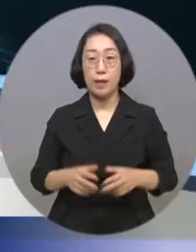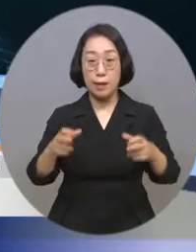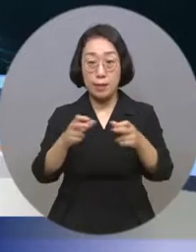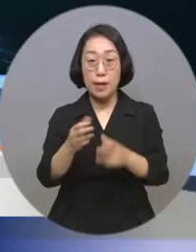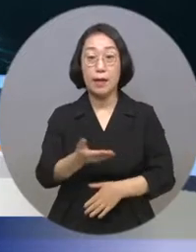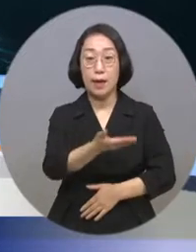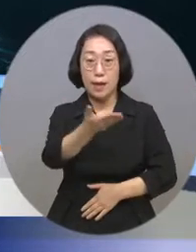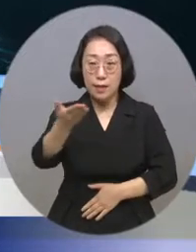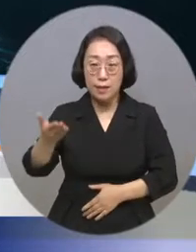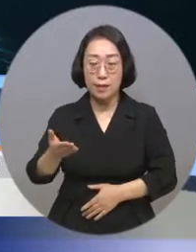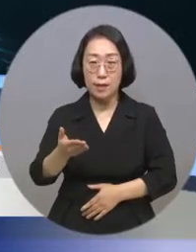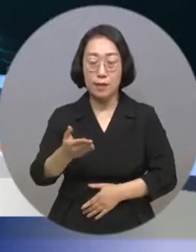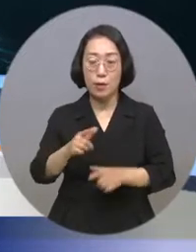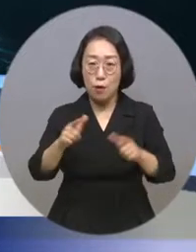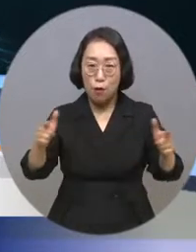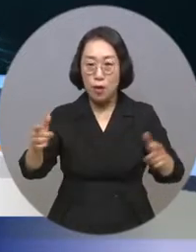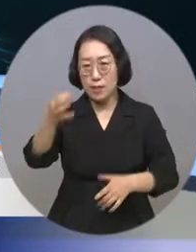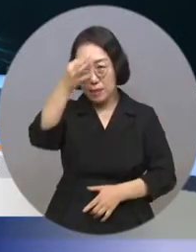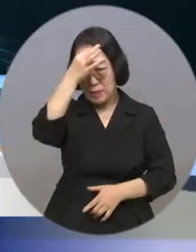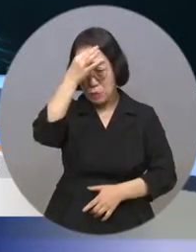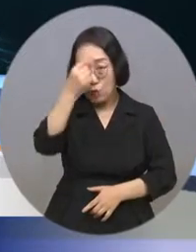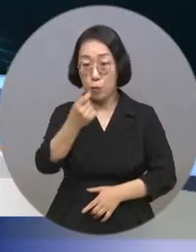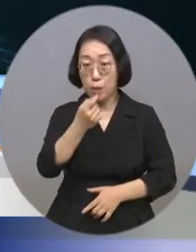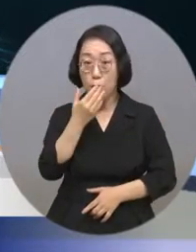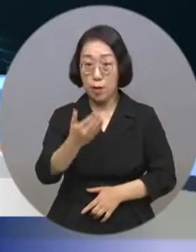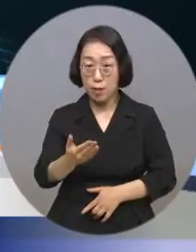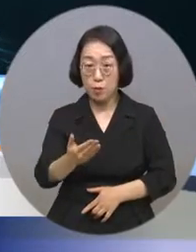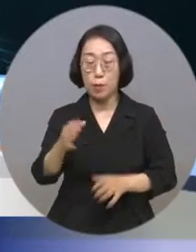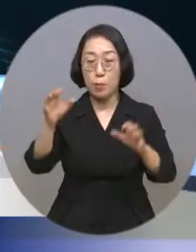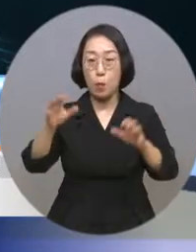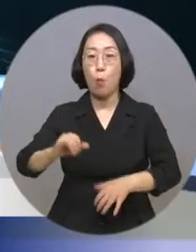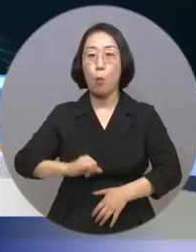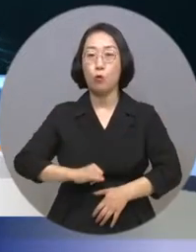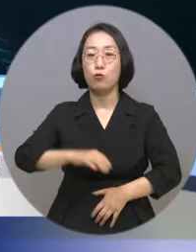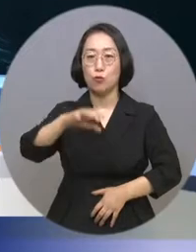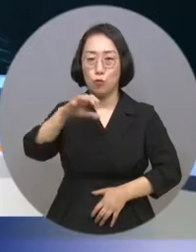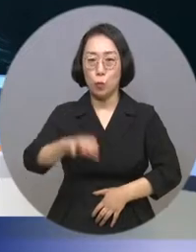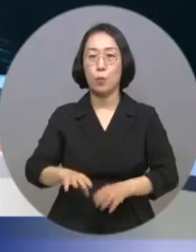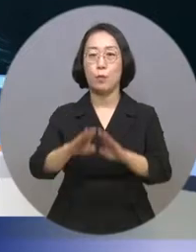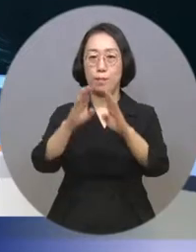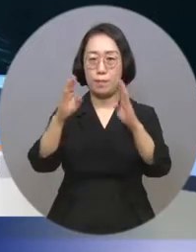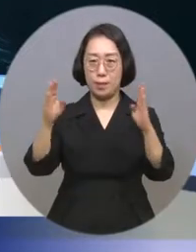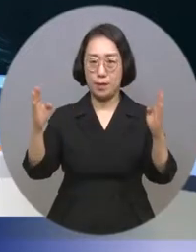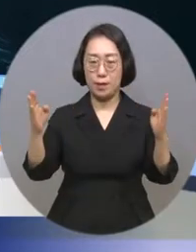장애인들이 다양한 분야의 전문 기술을 배울 수 있는 시간이 강원도 원주시에 마련됐습니다.